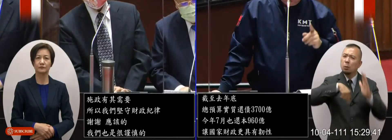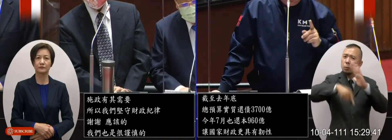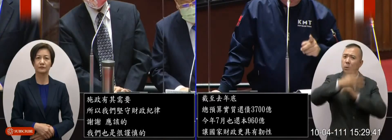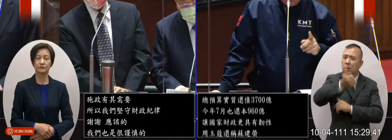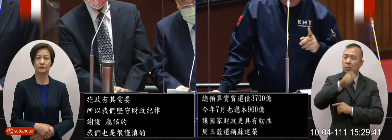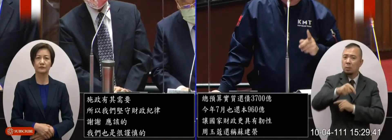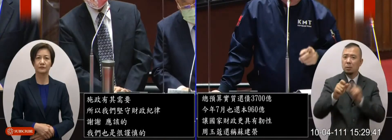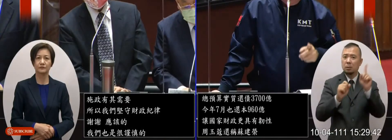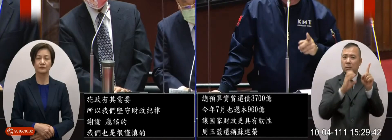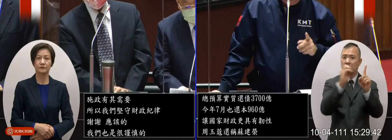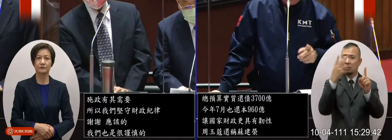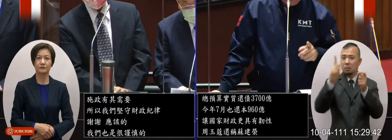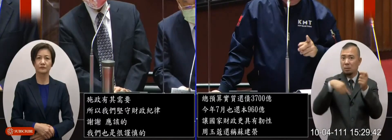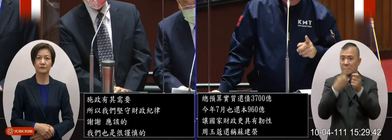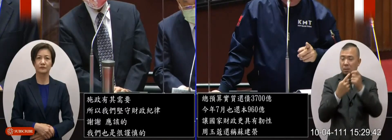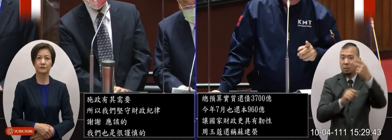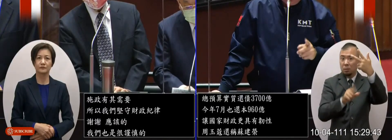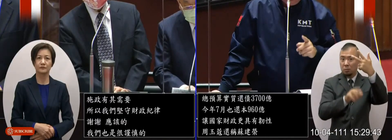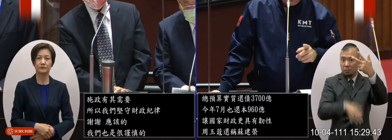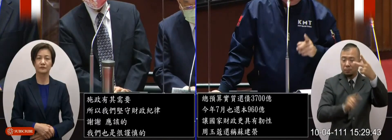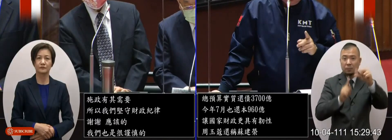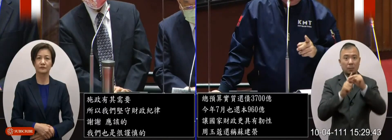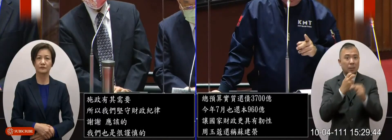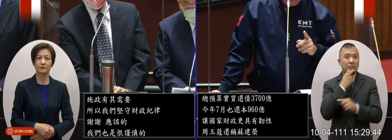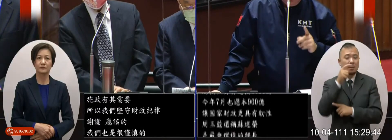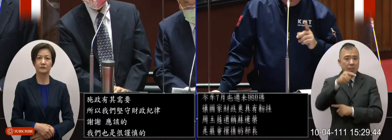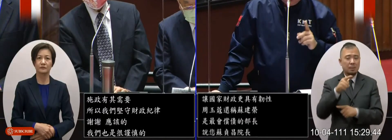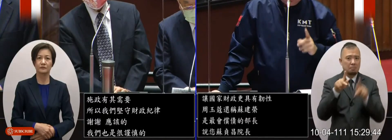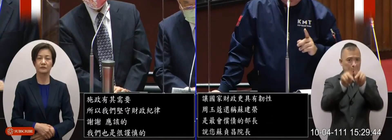107年7月底，中央政府债务未偿余额是